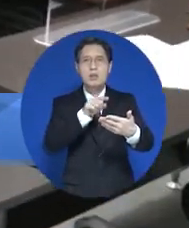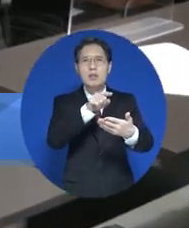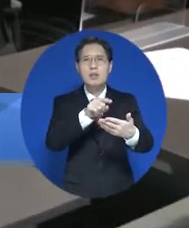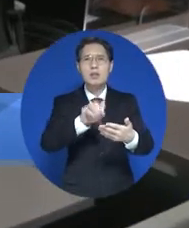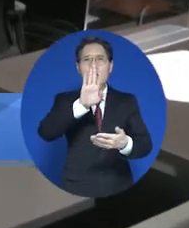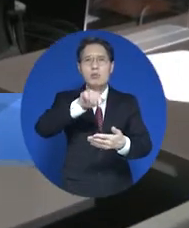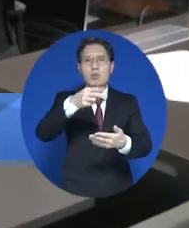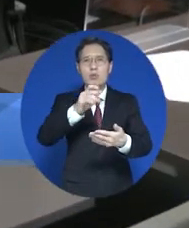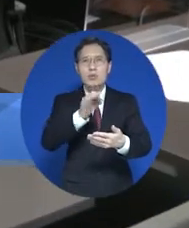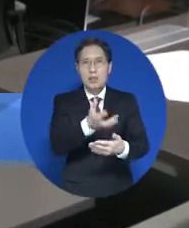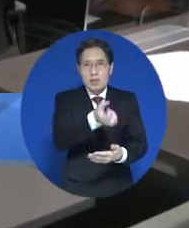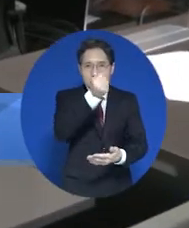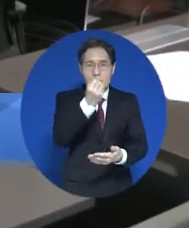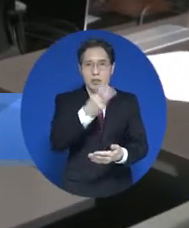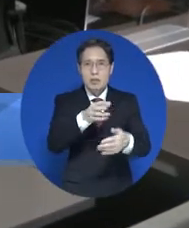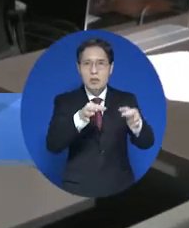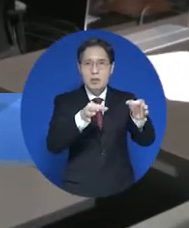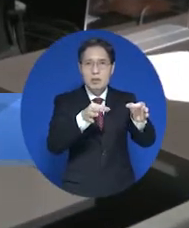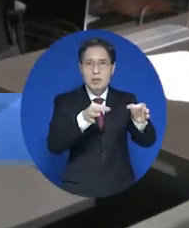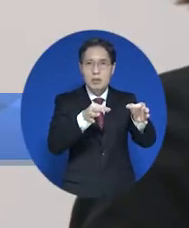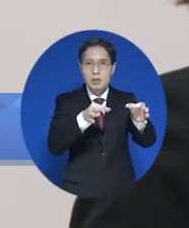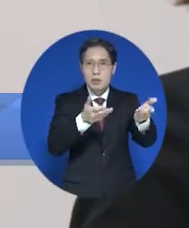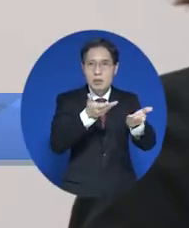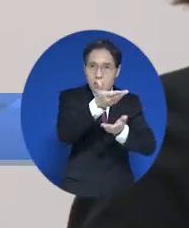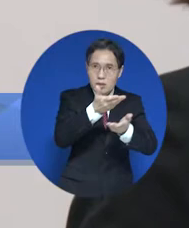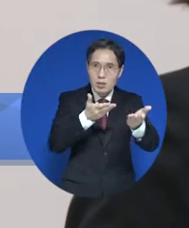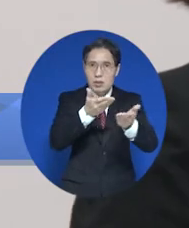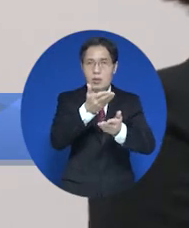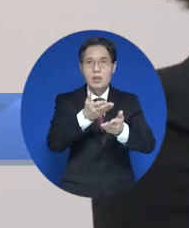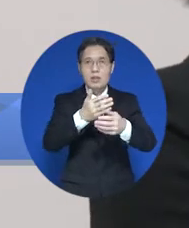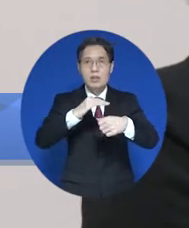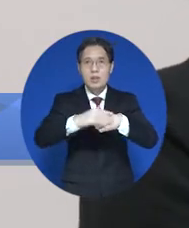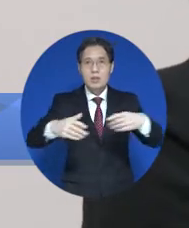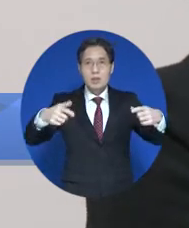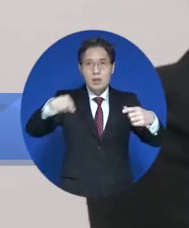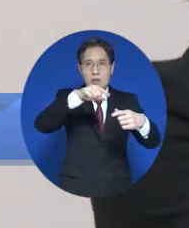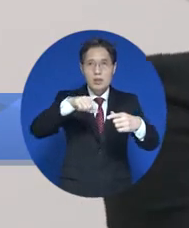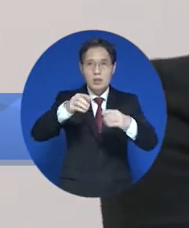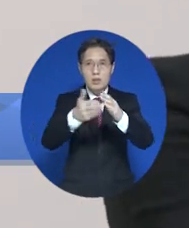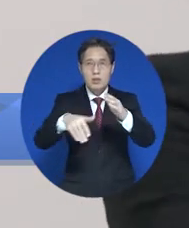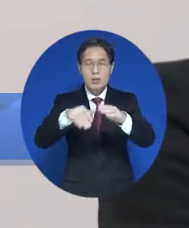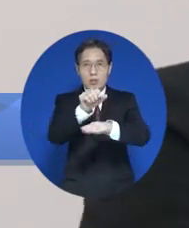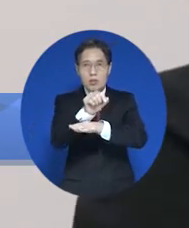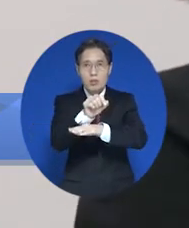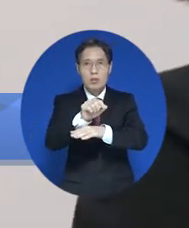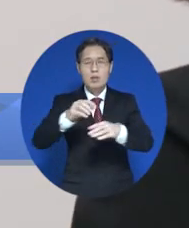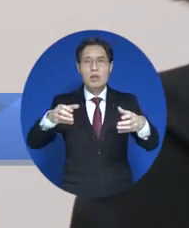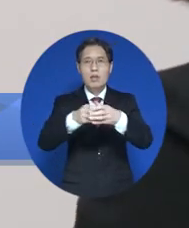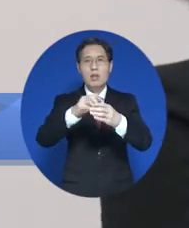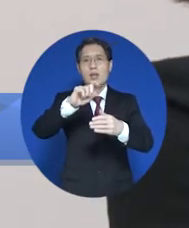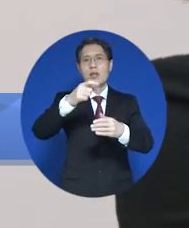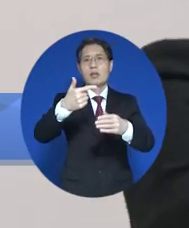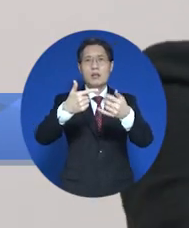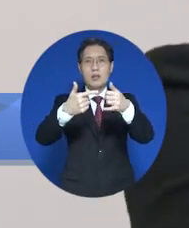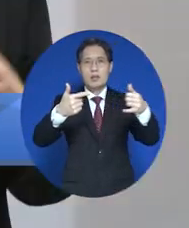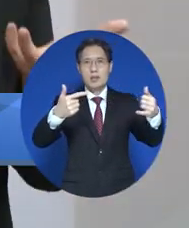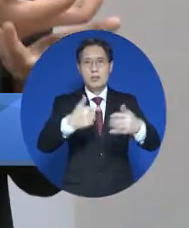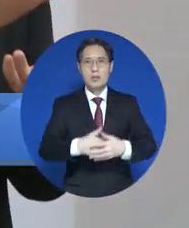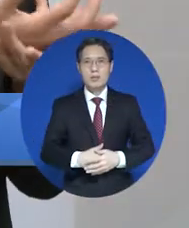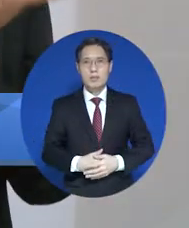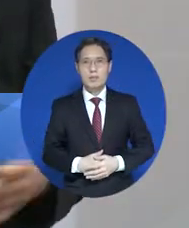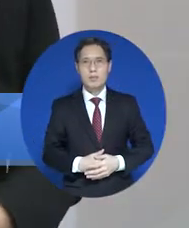부동산을 보유 했거나 거래한 사실이 있는 시 구 군 공무원은 총 16명 인 것으로 조사됐습니다